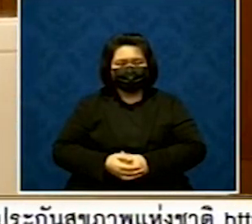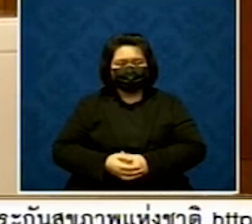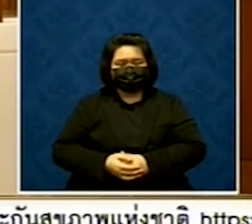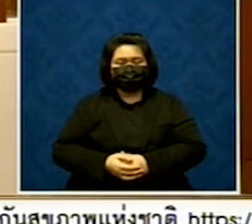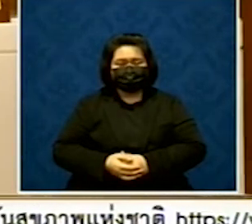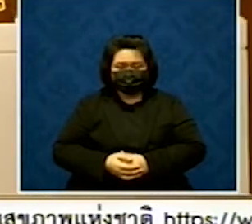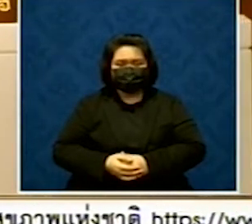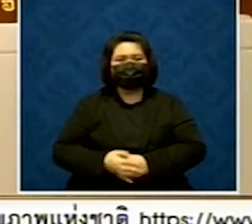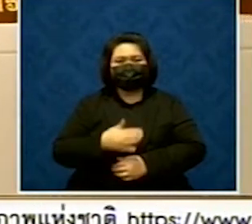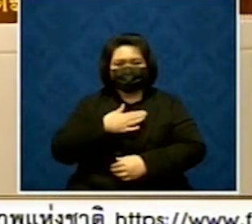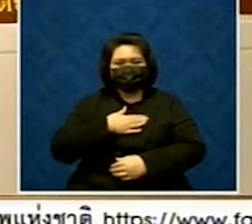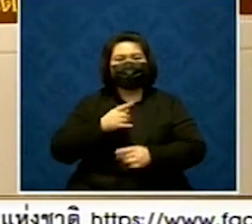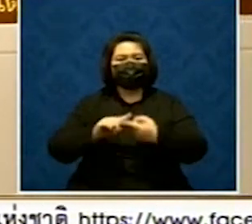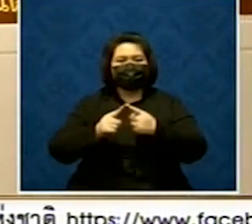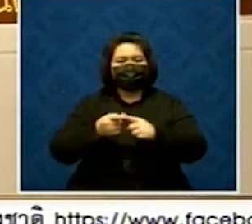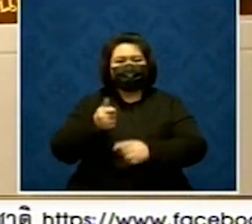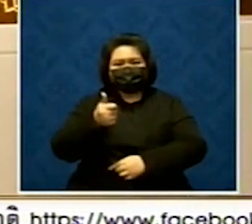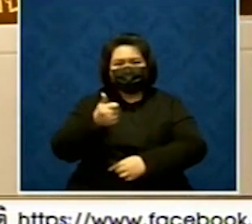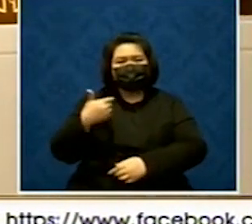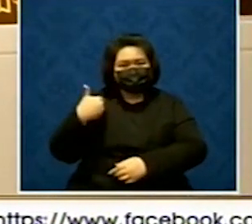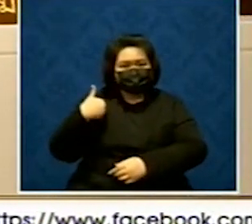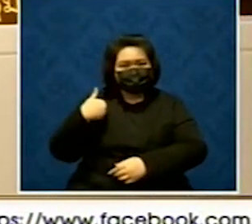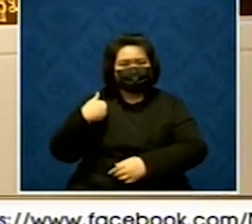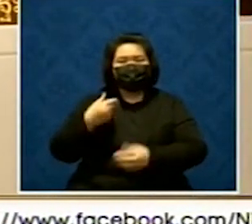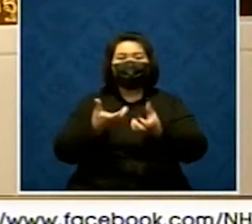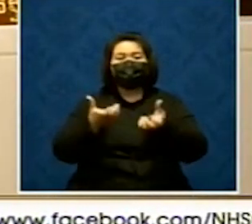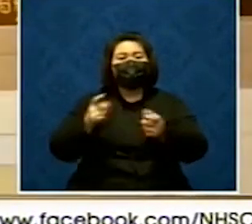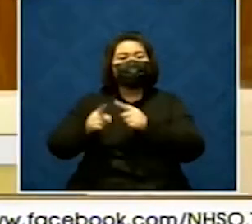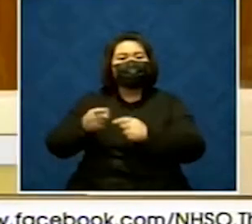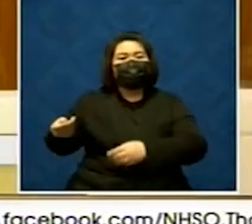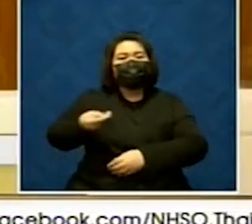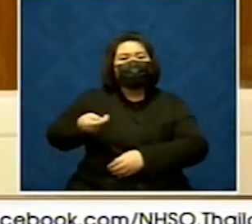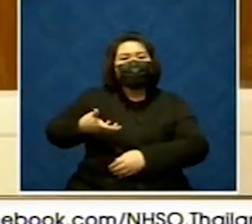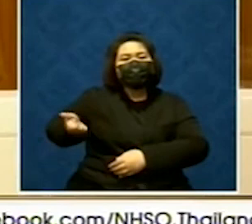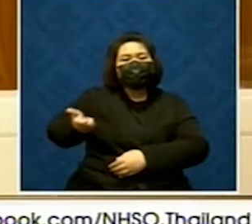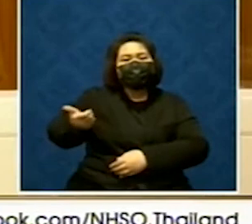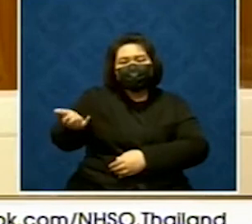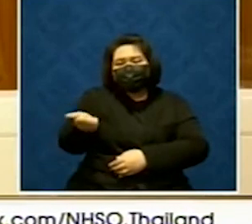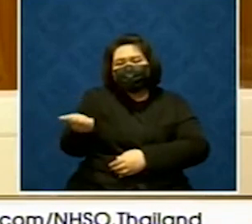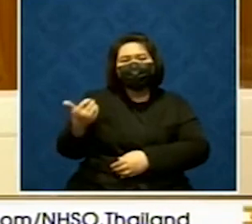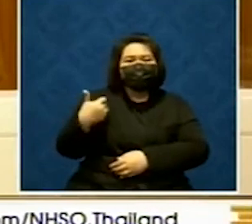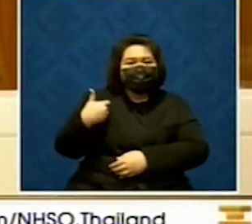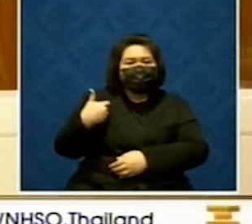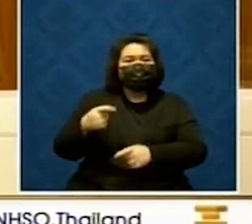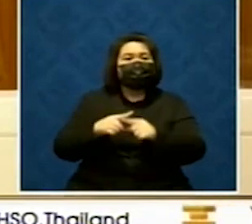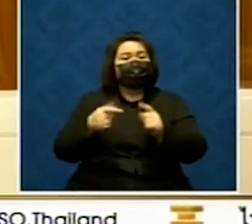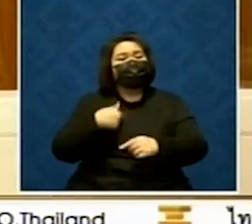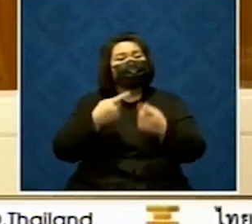ที่จะรีบชียมือไปที่พ่อร์ห